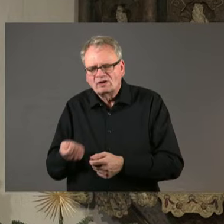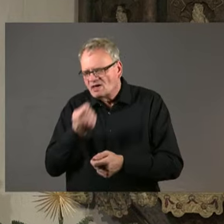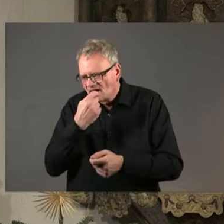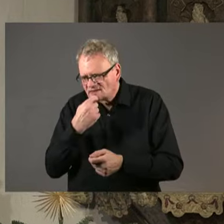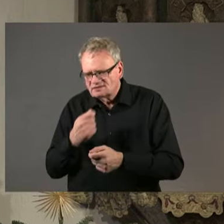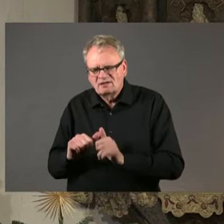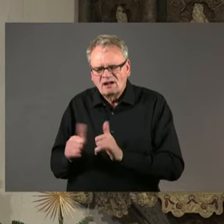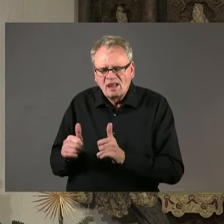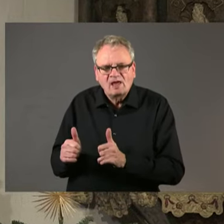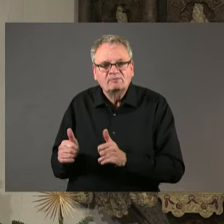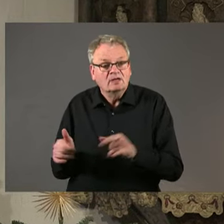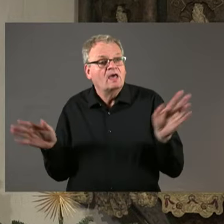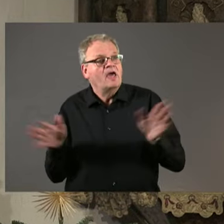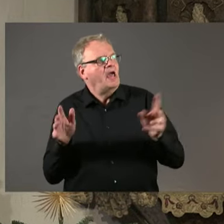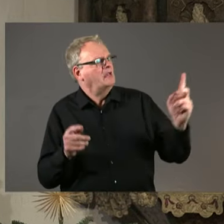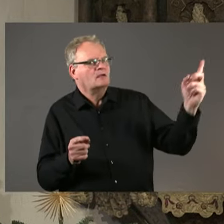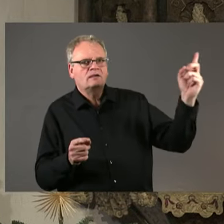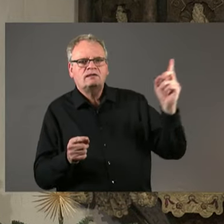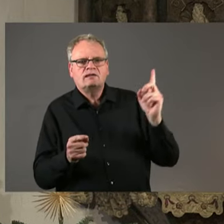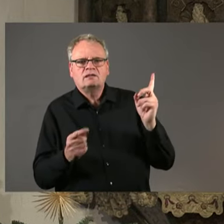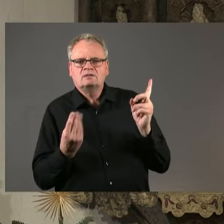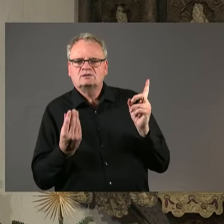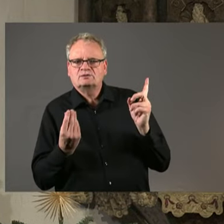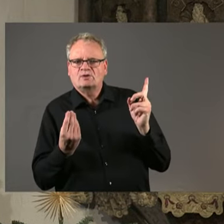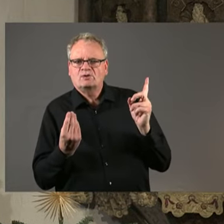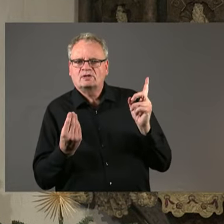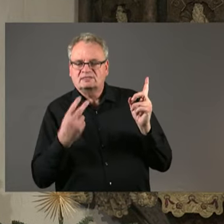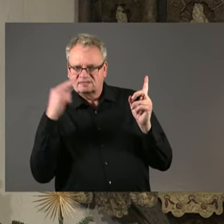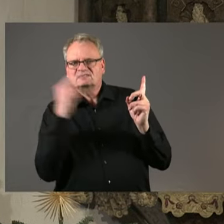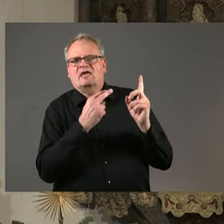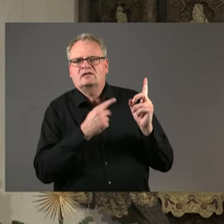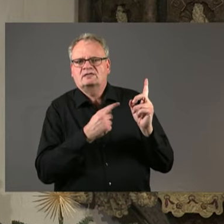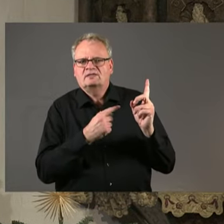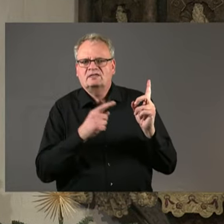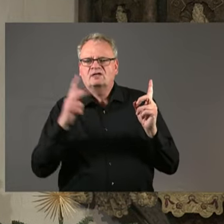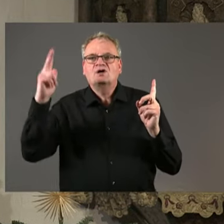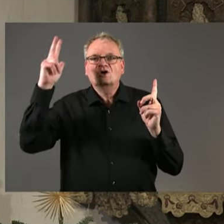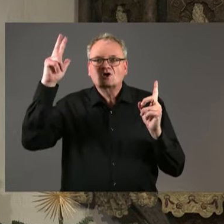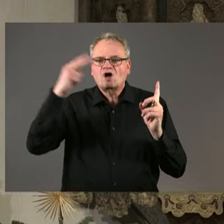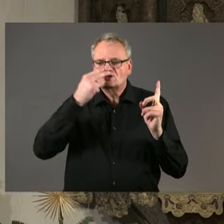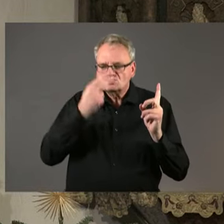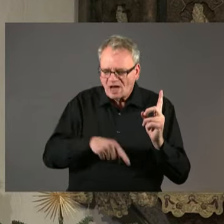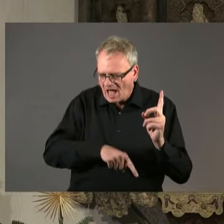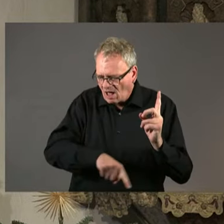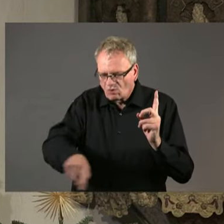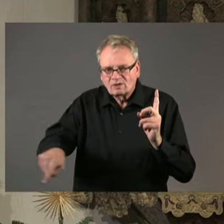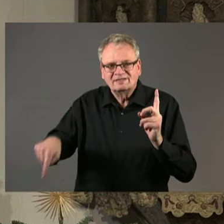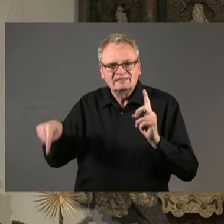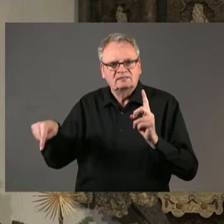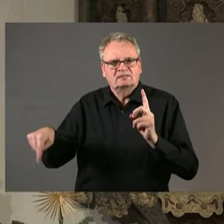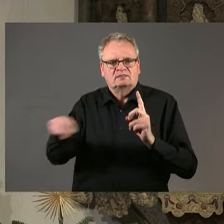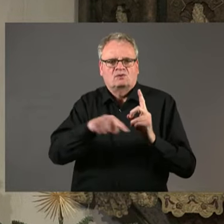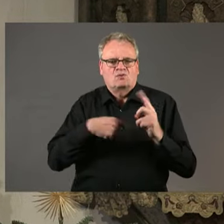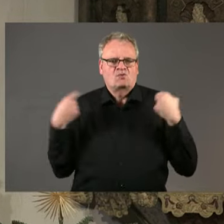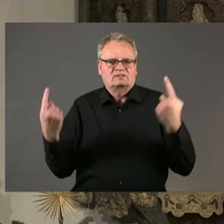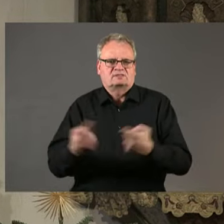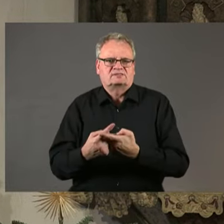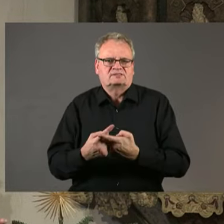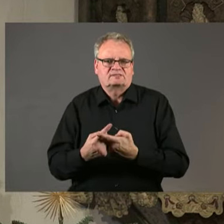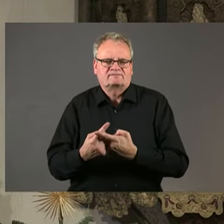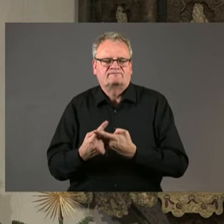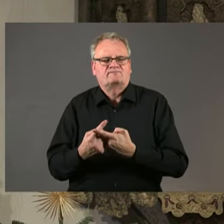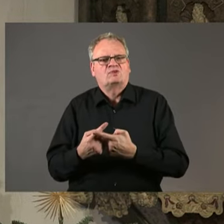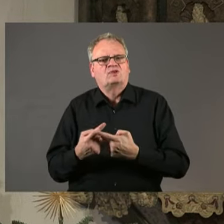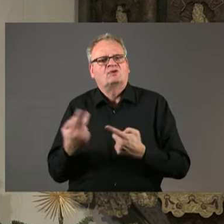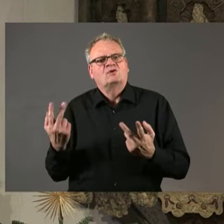Engel und sie hören die Botschaft: Gott wendet sich euch in Liebe zu. Und die Weisen,